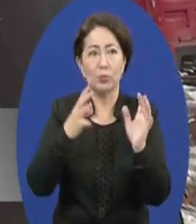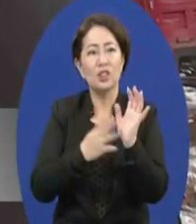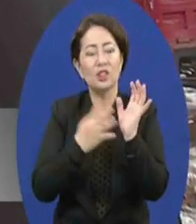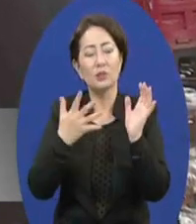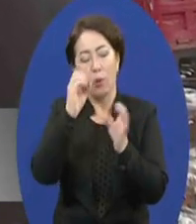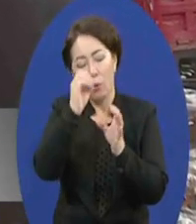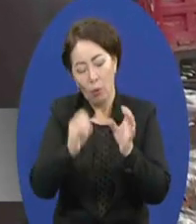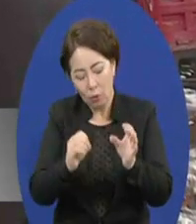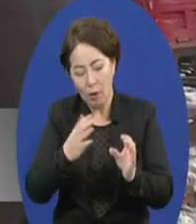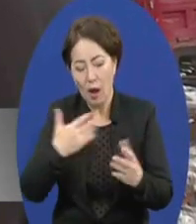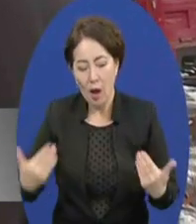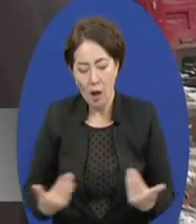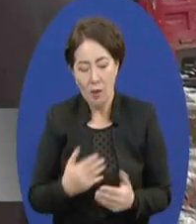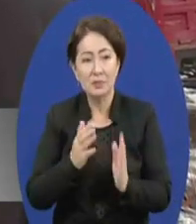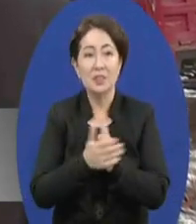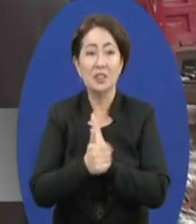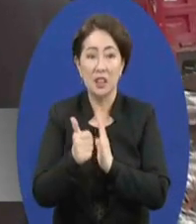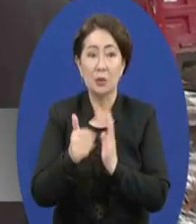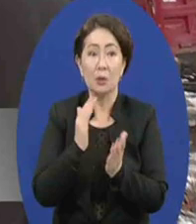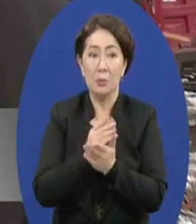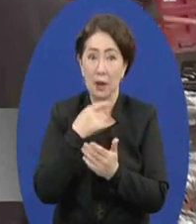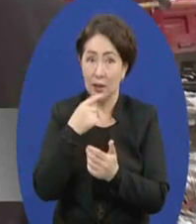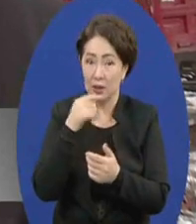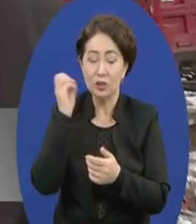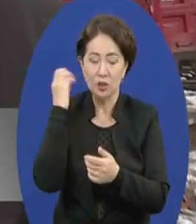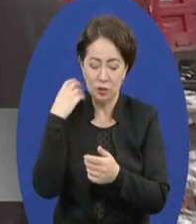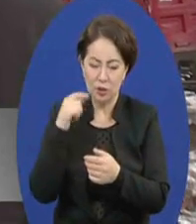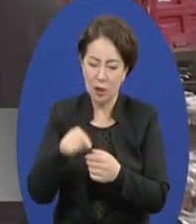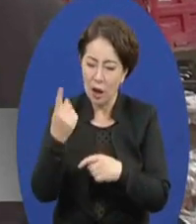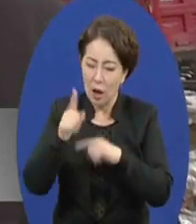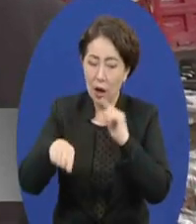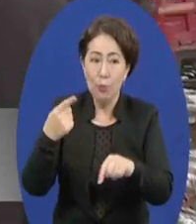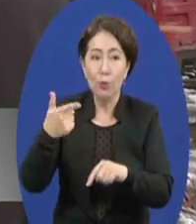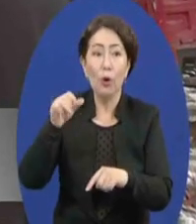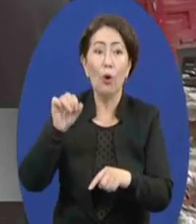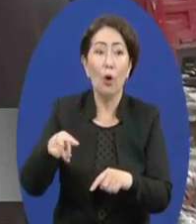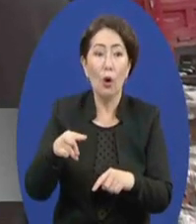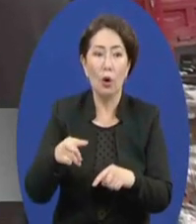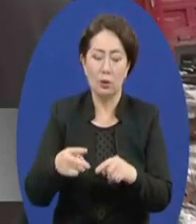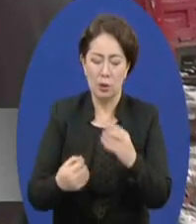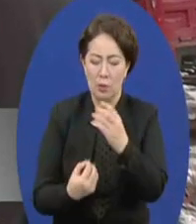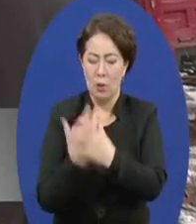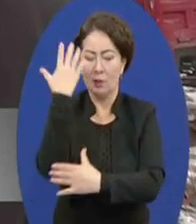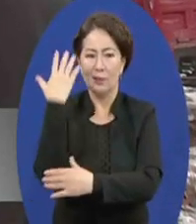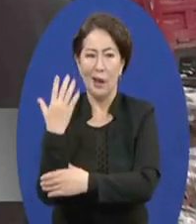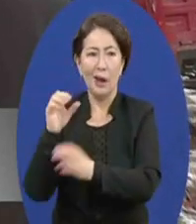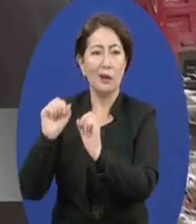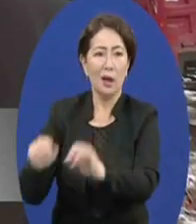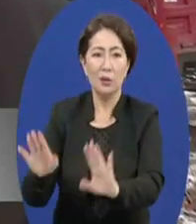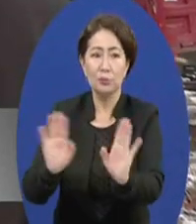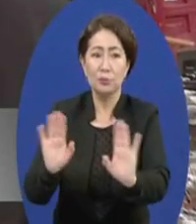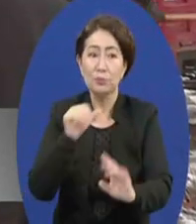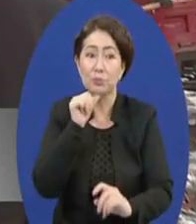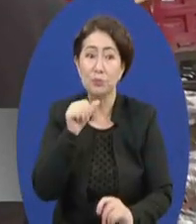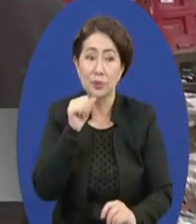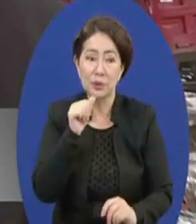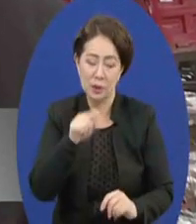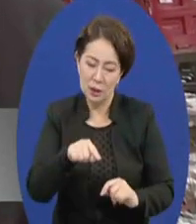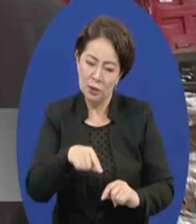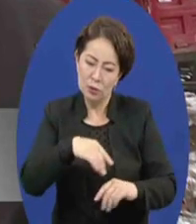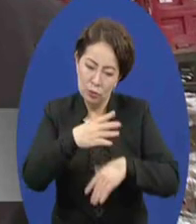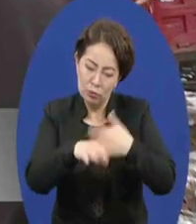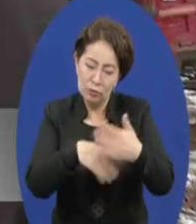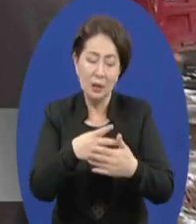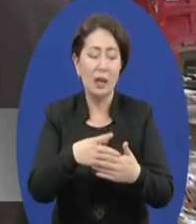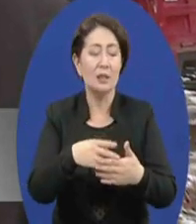хаяж 95% амжирах чадвартай байд юм билээ. Тэгэхээр хамгийн гол нь тариад орхихтой биш энэ төр бүмүүдийг цааш нь авч явах